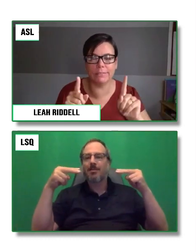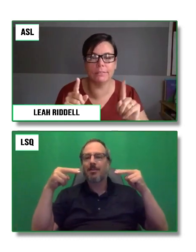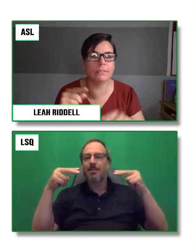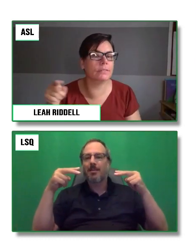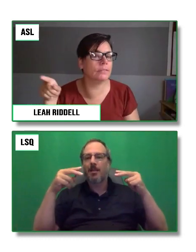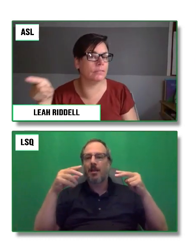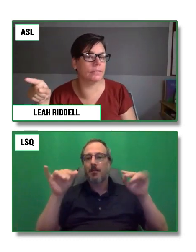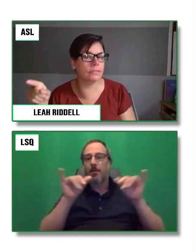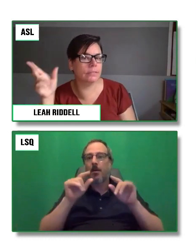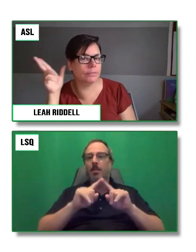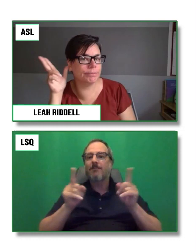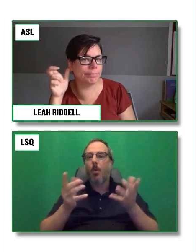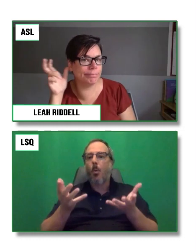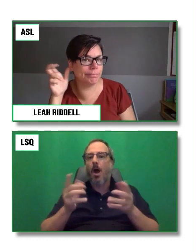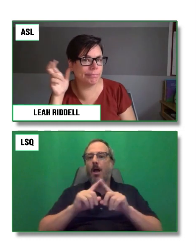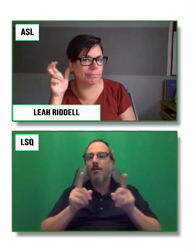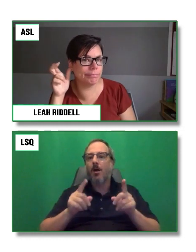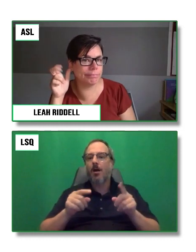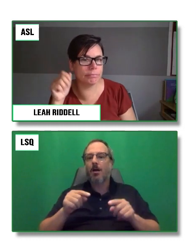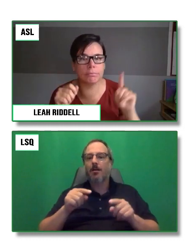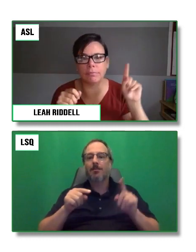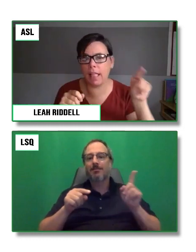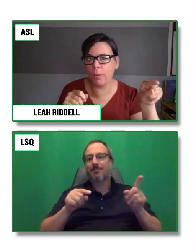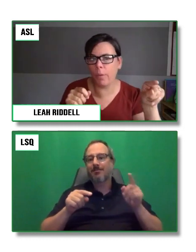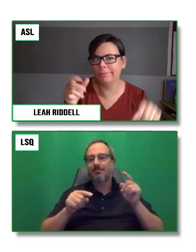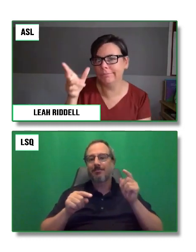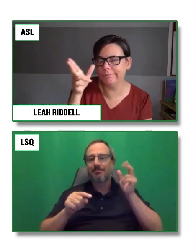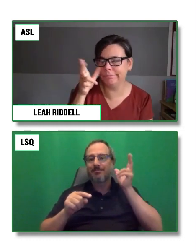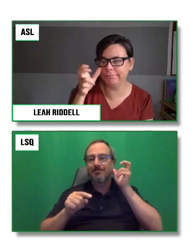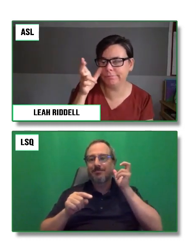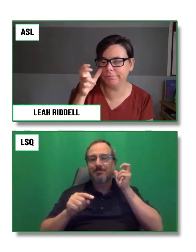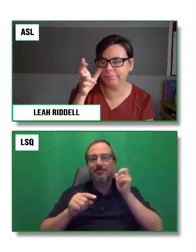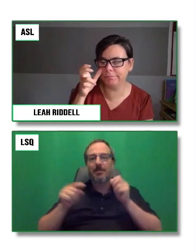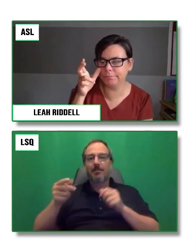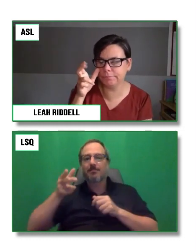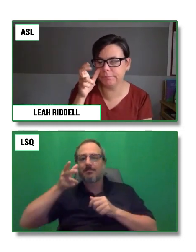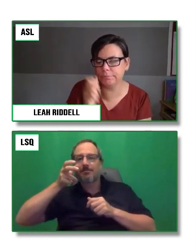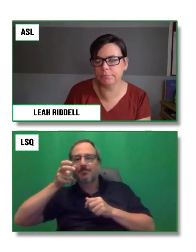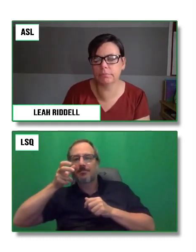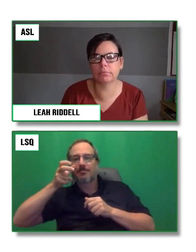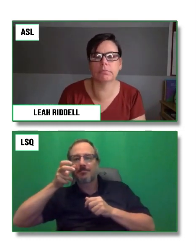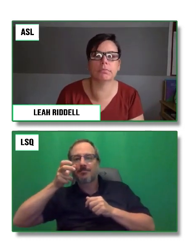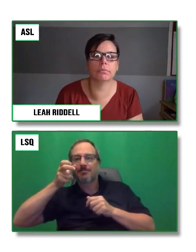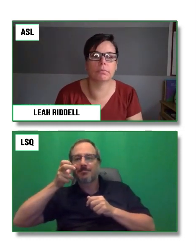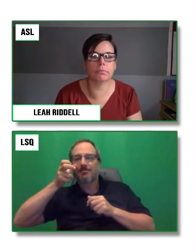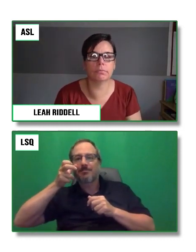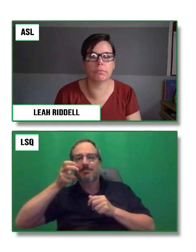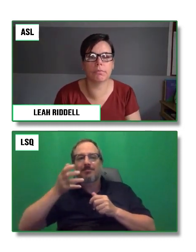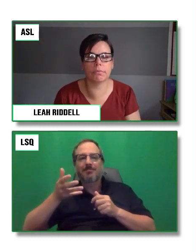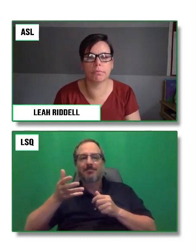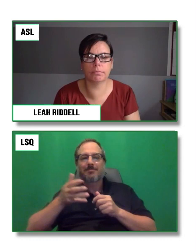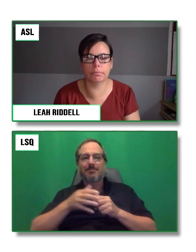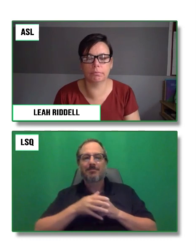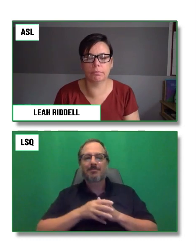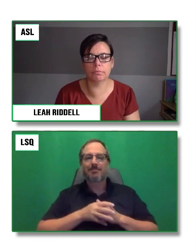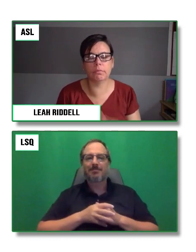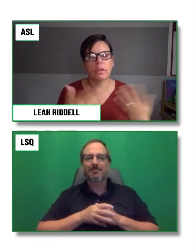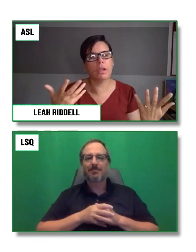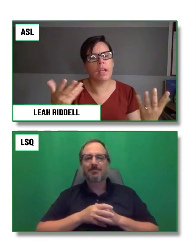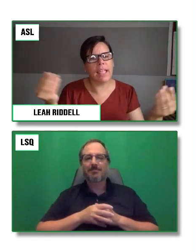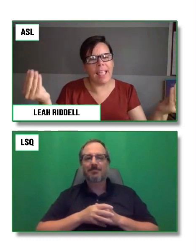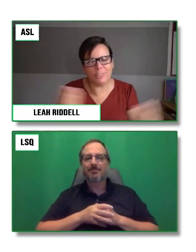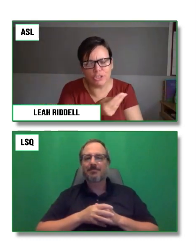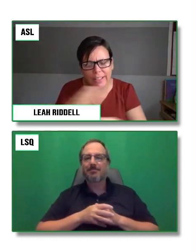Et on voit l'image de deux visages identiques qui sont face à face. La première personne entend avec les oreilles,